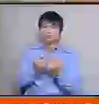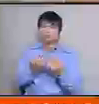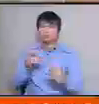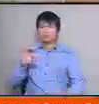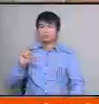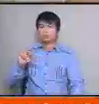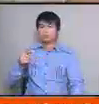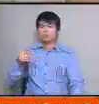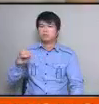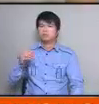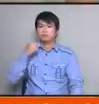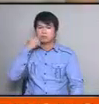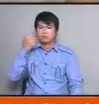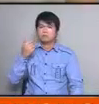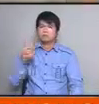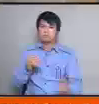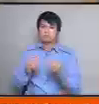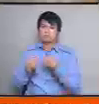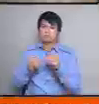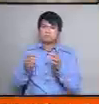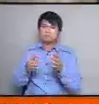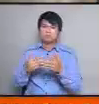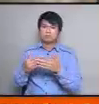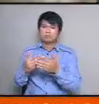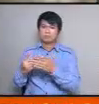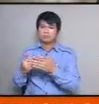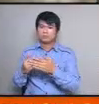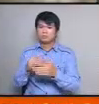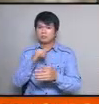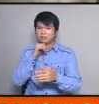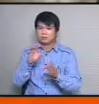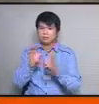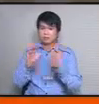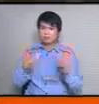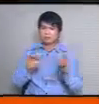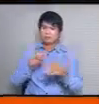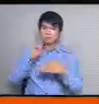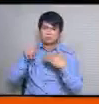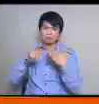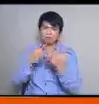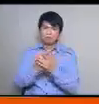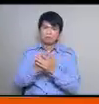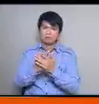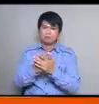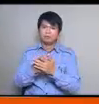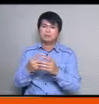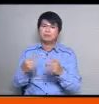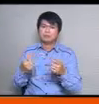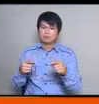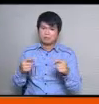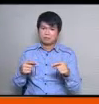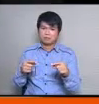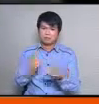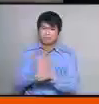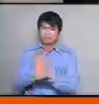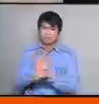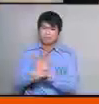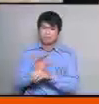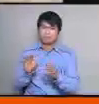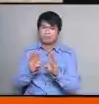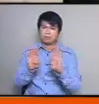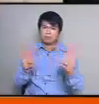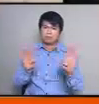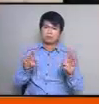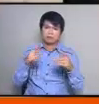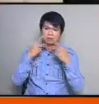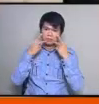Pero ayon sa organizers, closed door o hindi bukas para sa publiko ang tune-up game. Open to the public